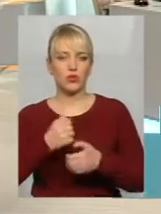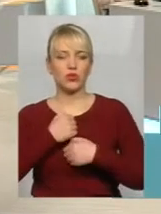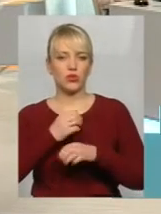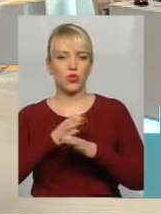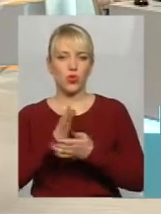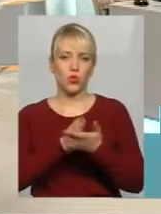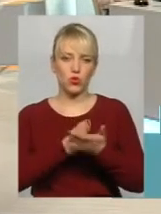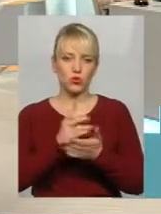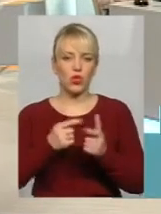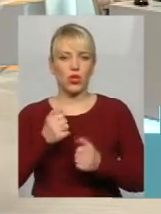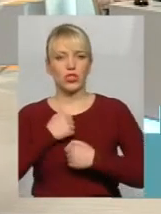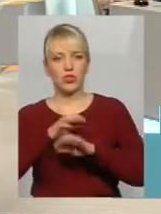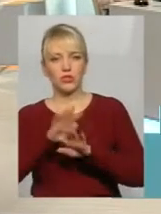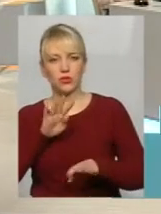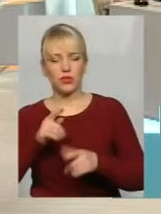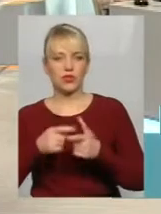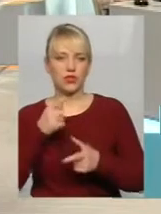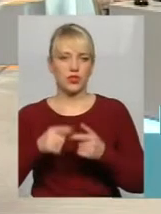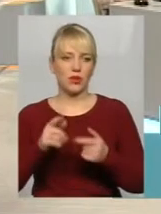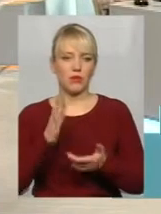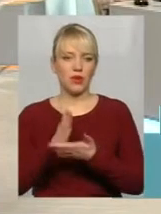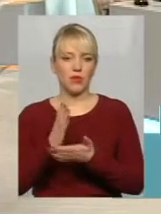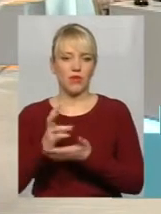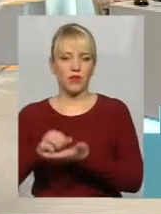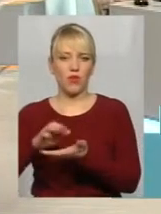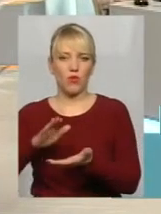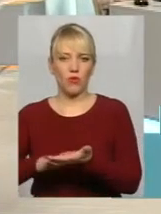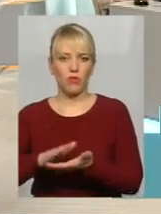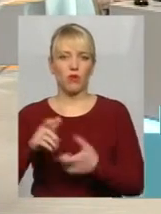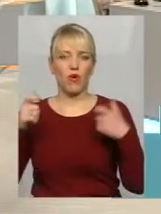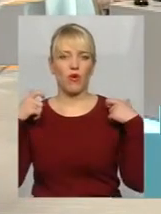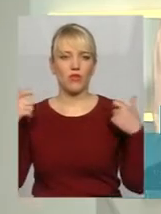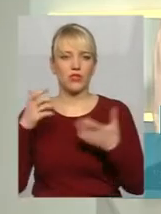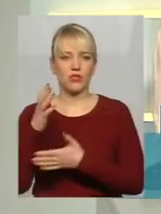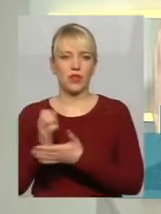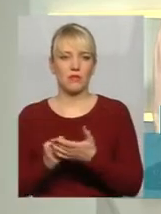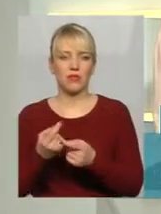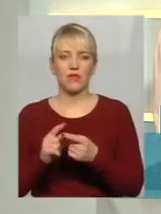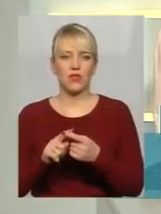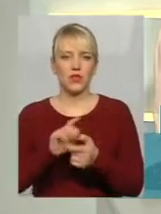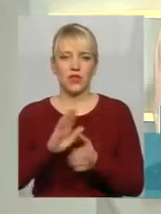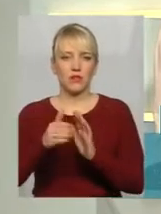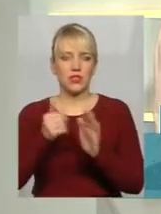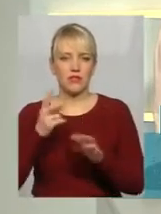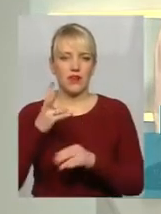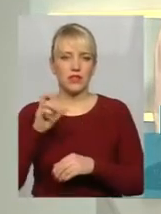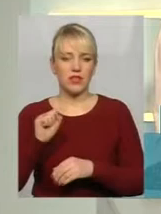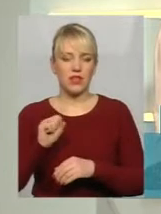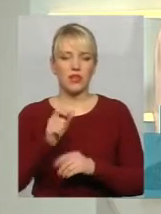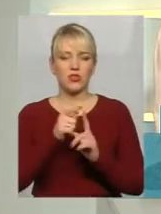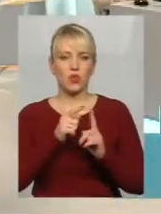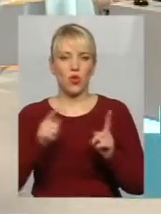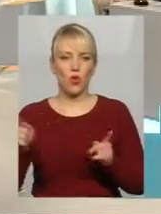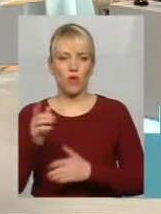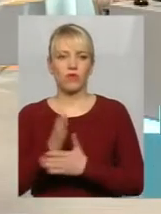силах чи перебувати на обліку, військовому обліку офіцерів запасу. Тобто вони не призиваються на строкову службу? На строкову